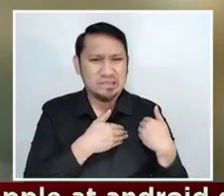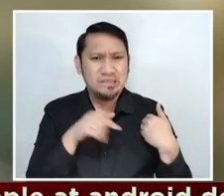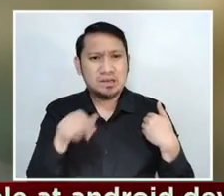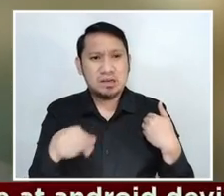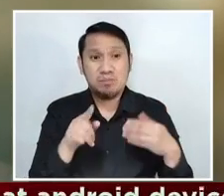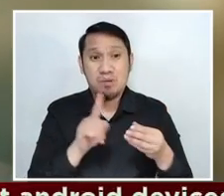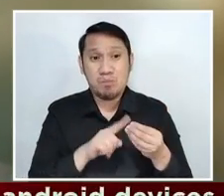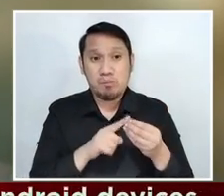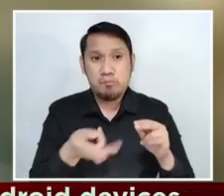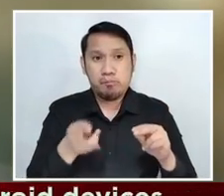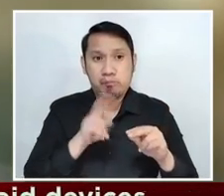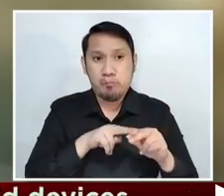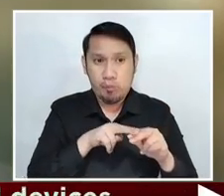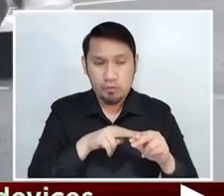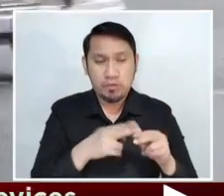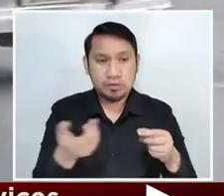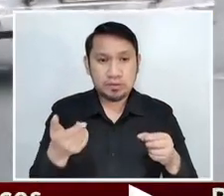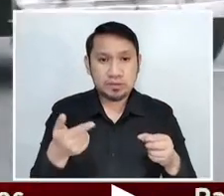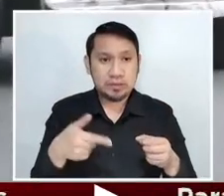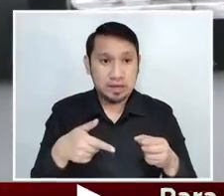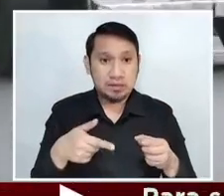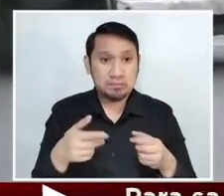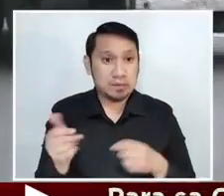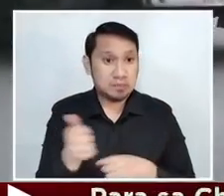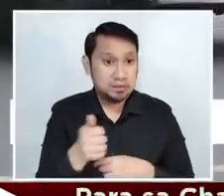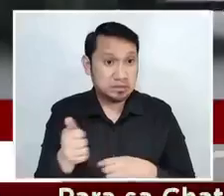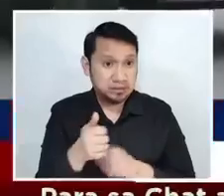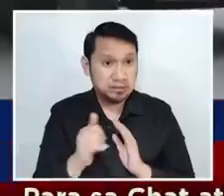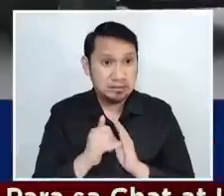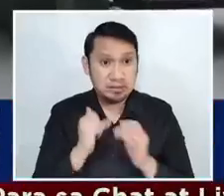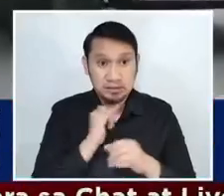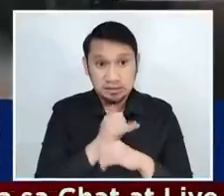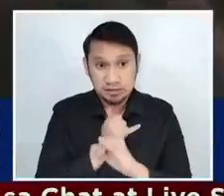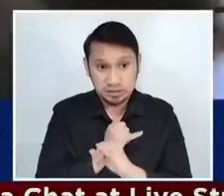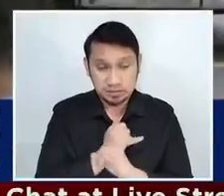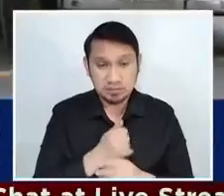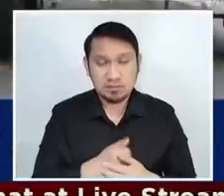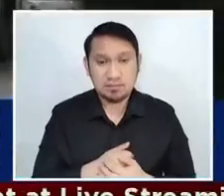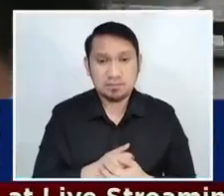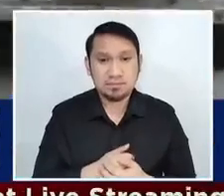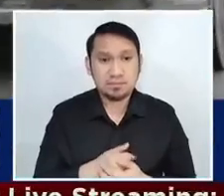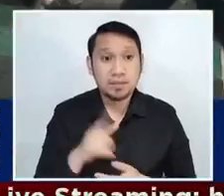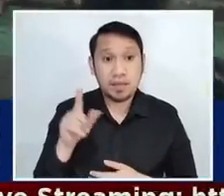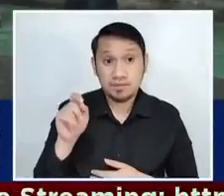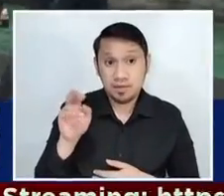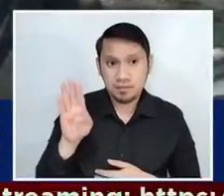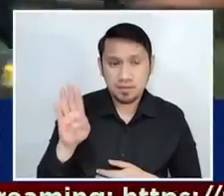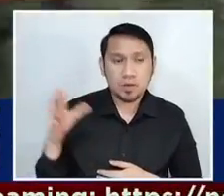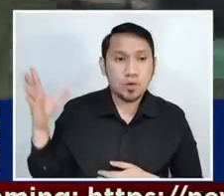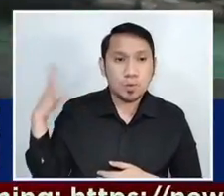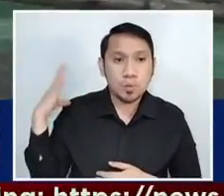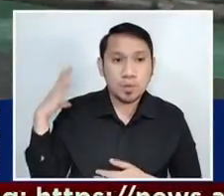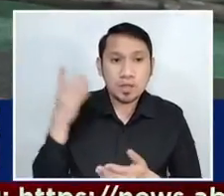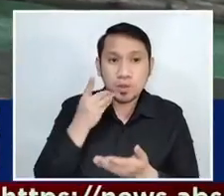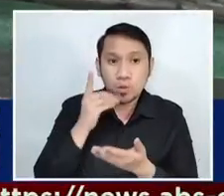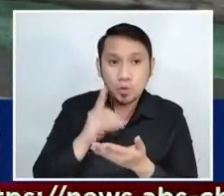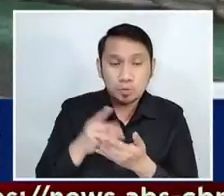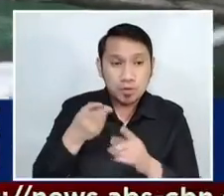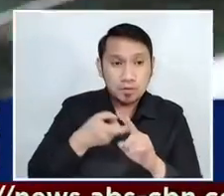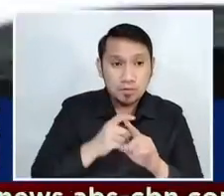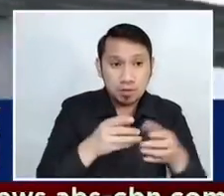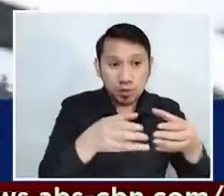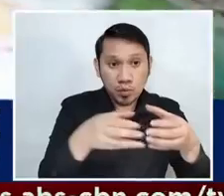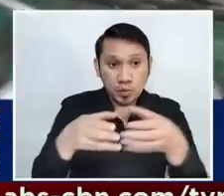fare hike na ating i-implement. May hinihintay na lang na dokumento ang LTFRB mula sa mga grupo ng mga